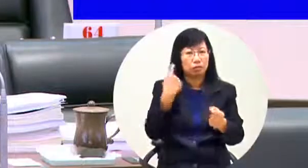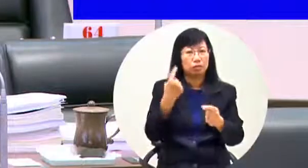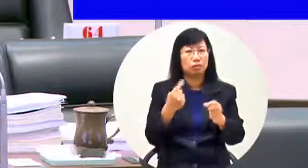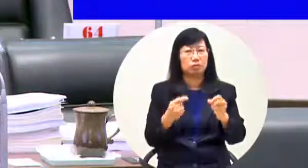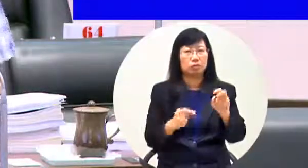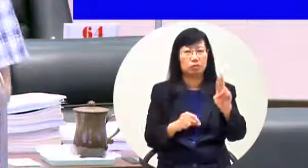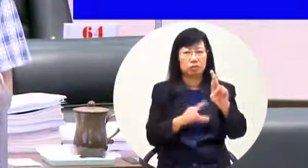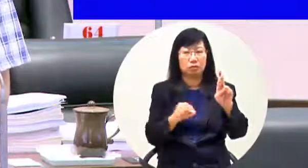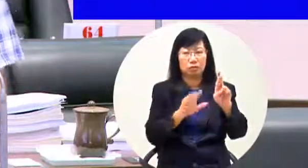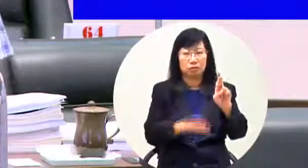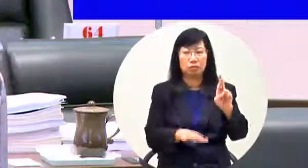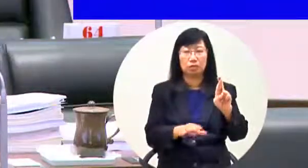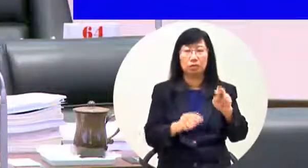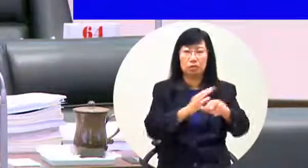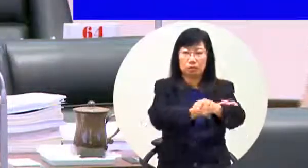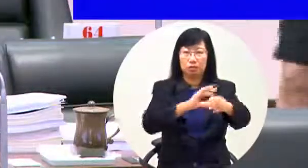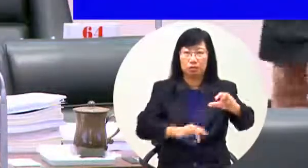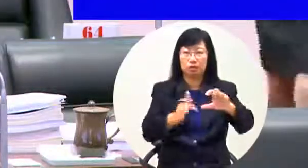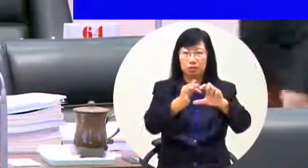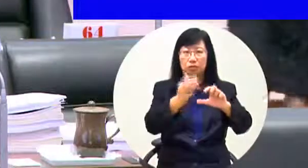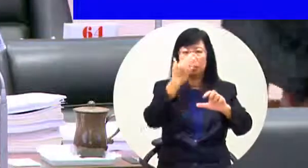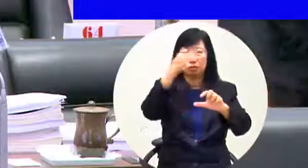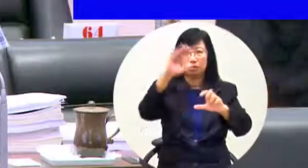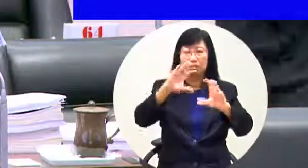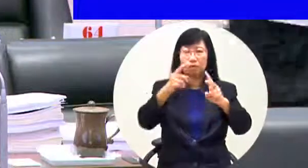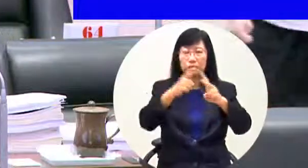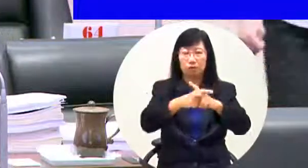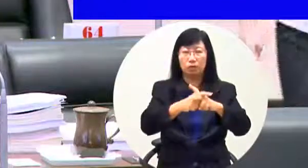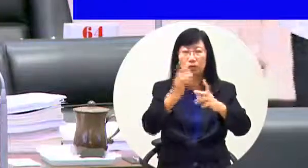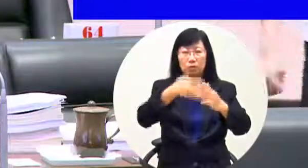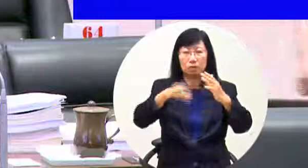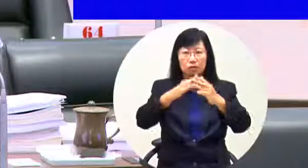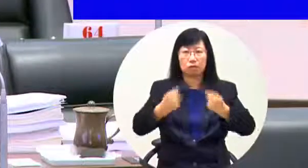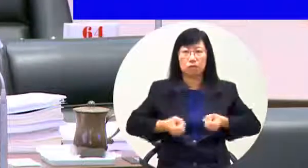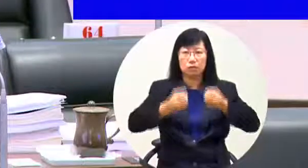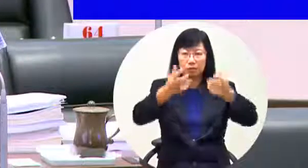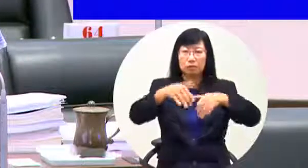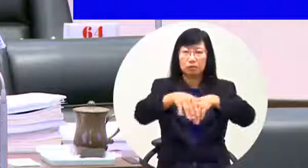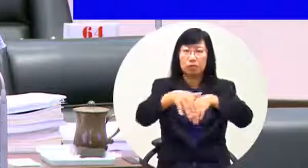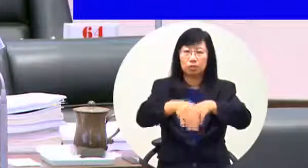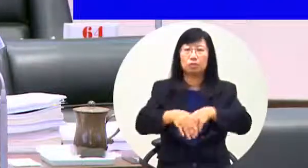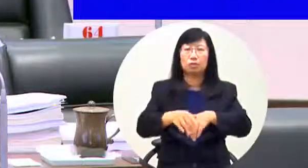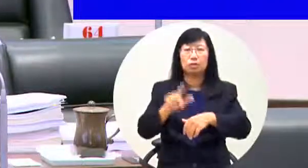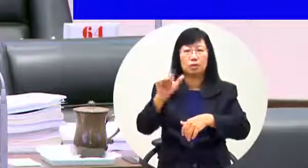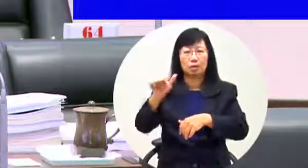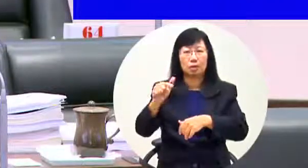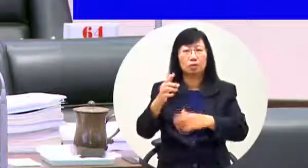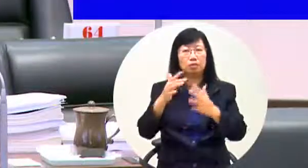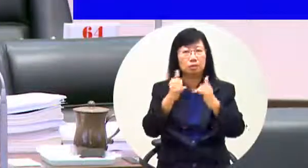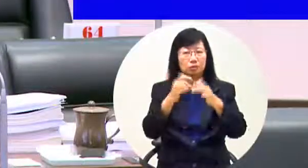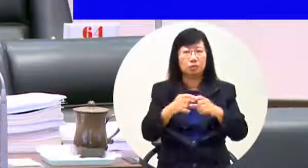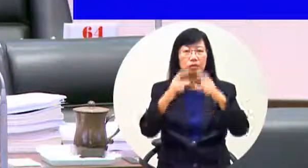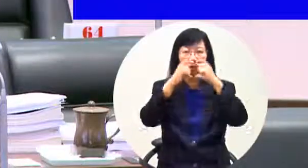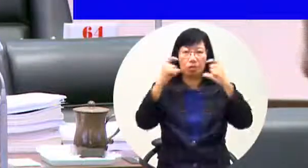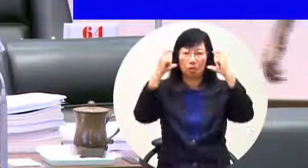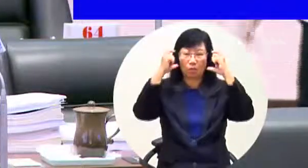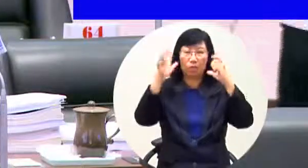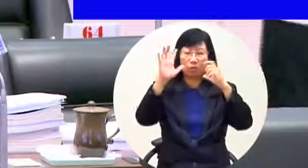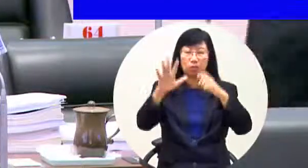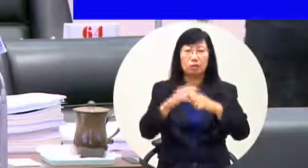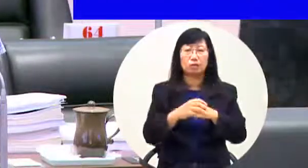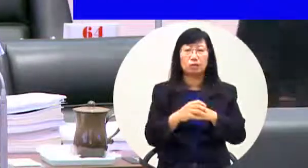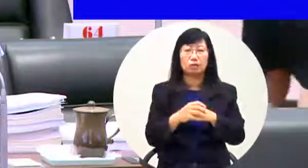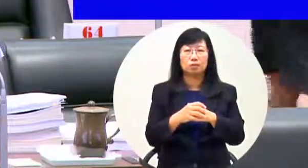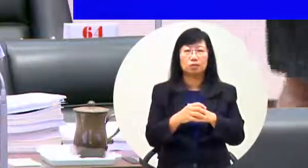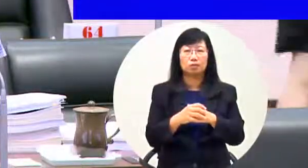小校庆的时候，全部都戴口罩，师生戴口罩在那边喊，在那边呼这个争取设